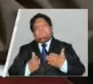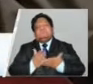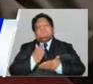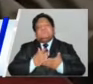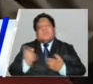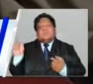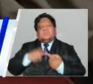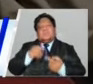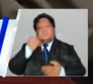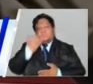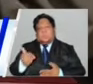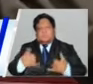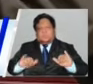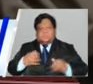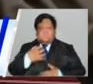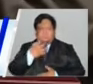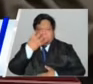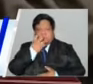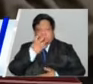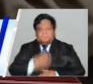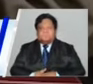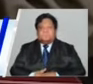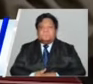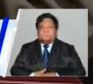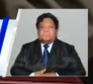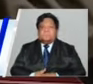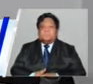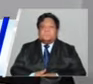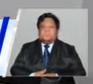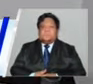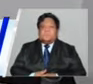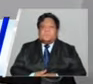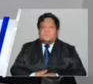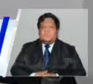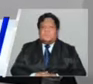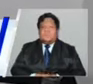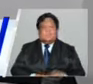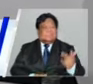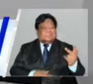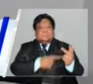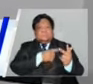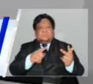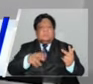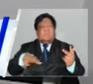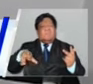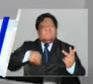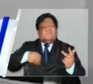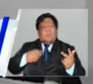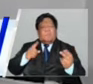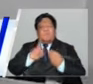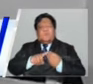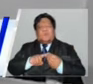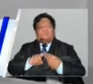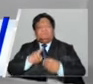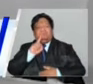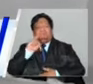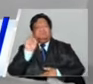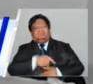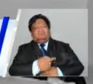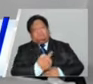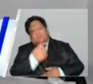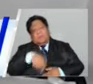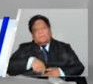ang tatlong nakatanggap ng subpoena kaugnay sa imbestigasyon sa pahayag ni Vice President Duterte laban sa Pangulo,